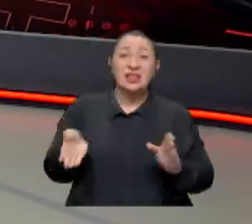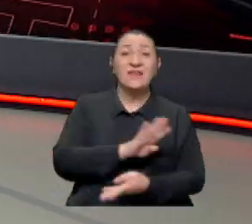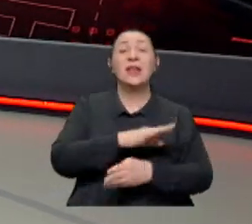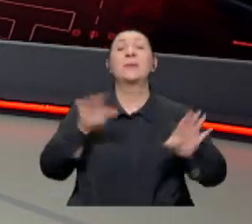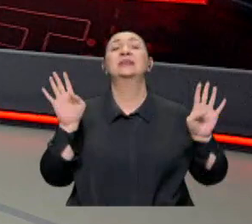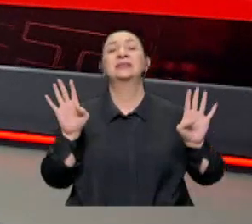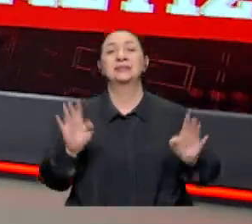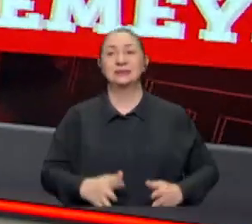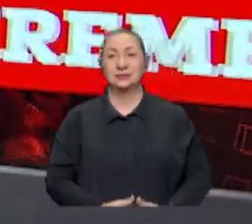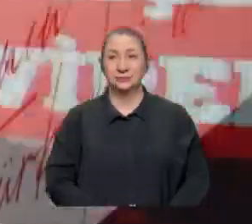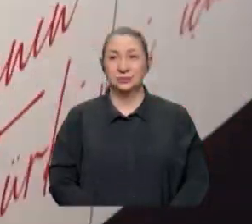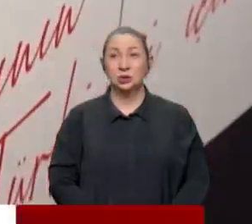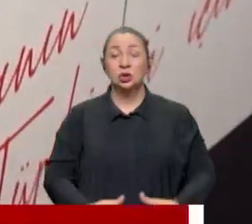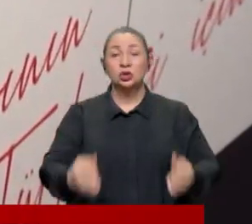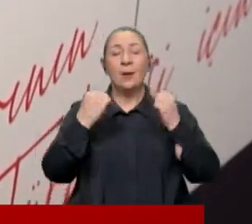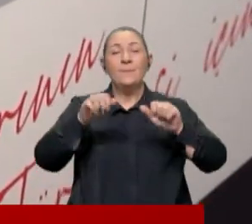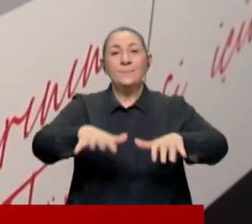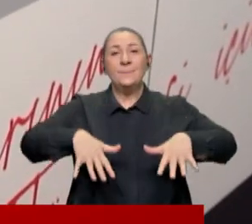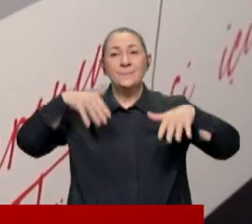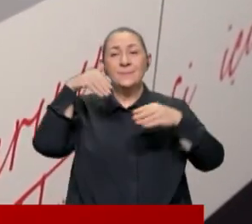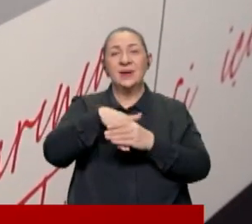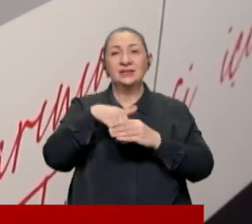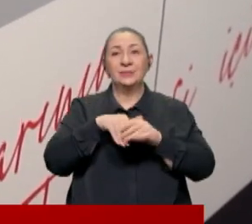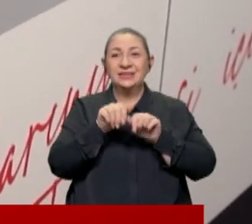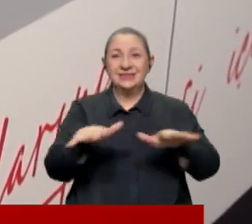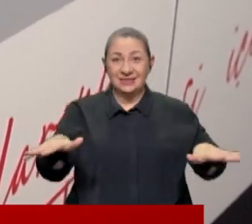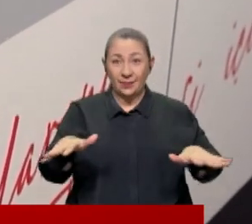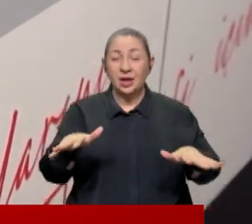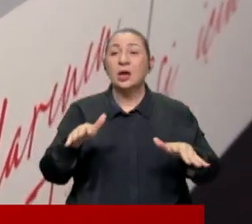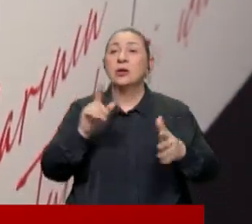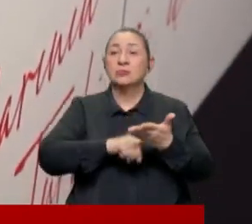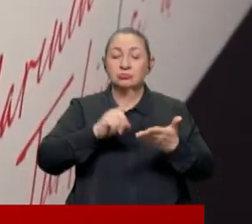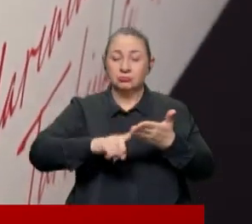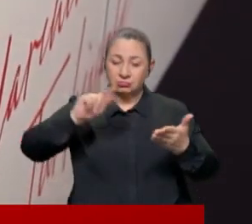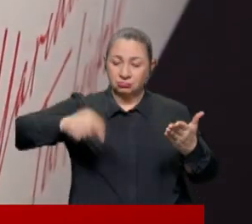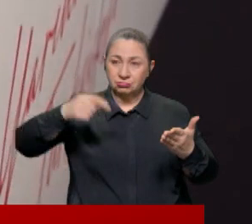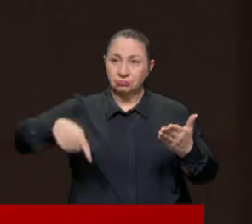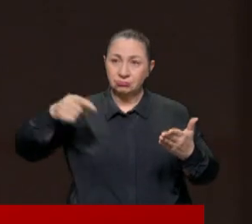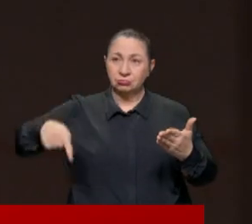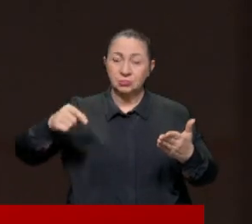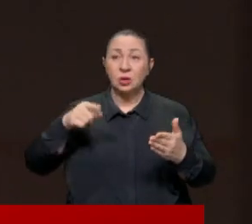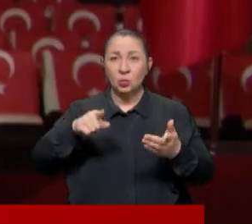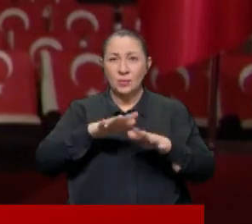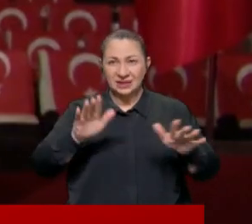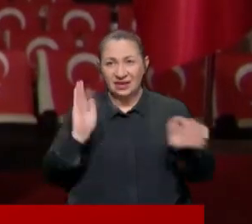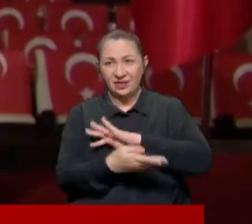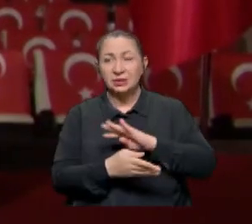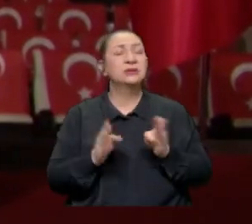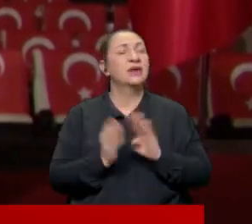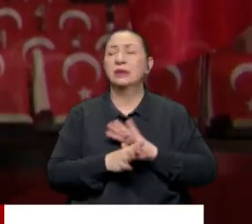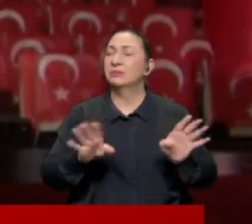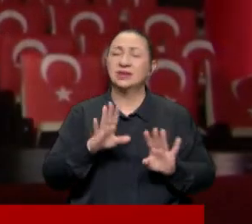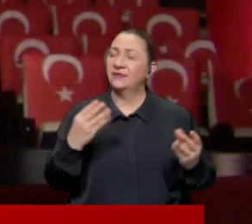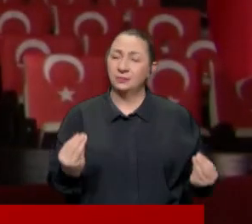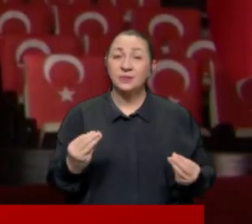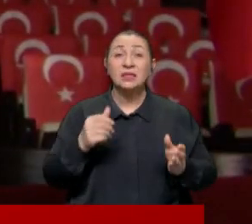deviremeyiz. Güçlendirilmiş parlamenter sistemi, mutabakat metni şimdi imzalanıyor. Bu masa devrilir mi efendim? Devrilmez